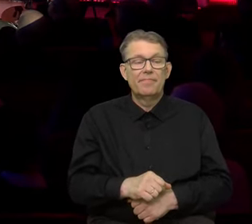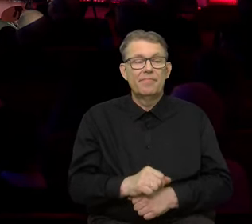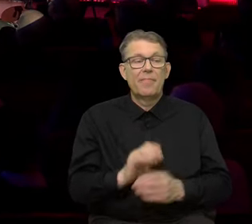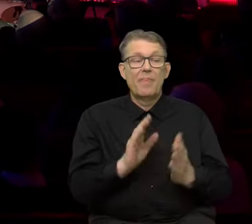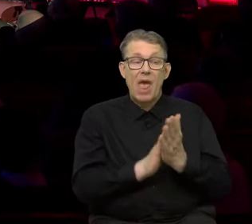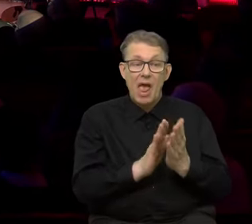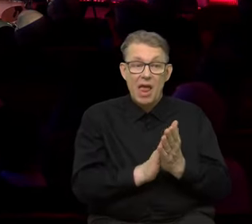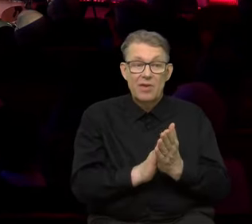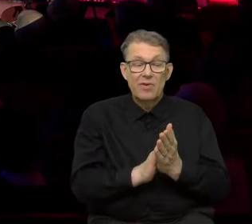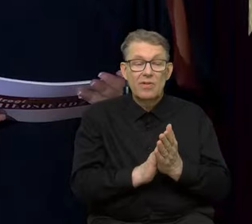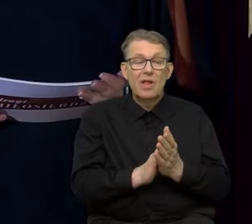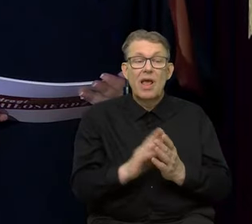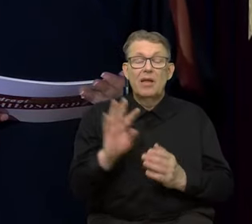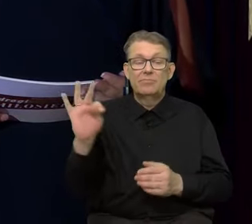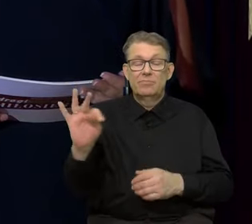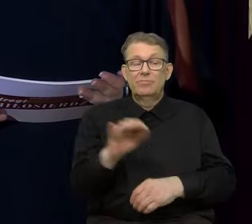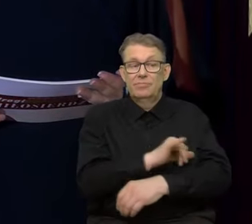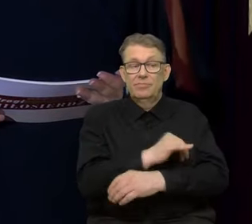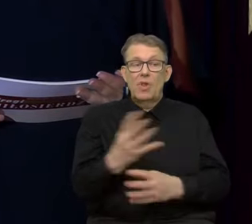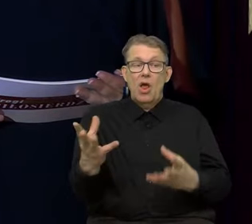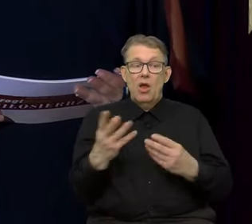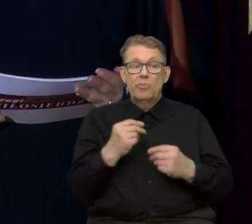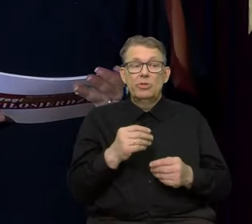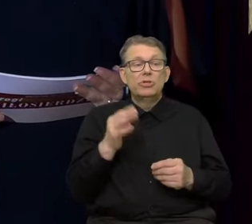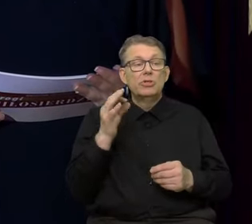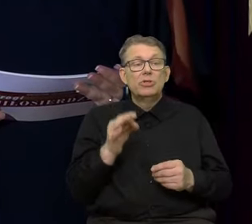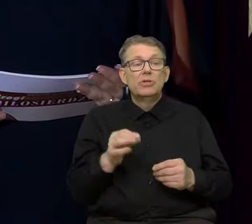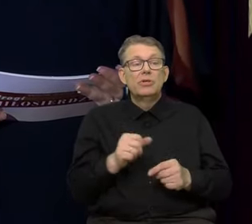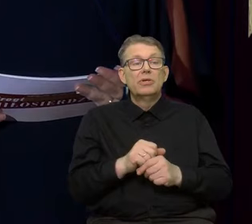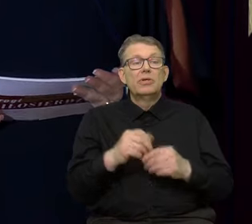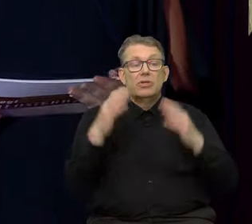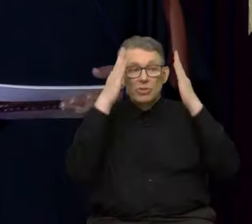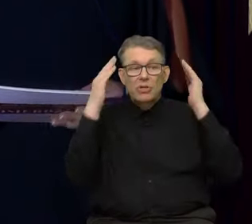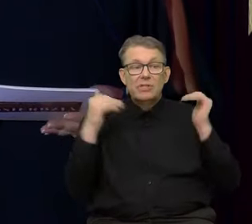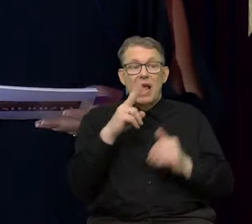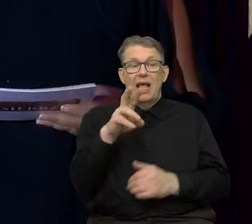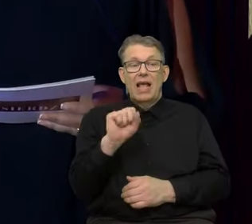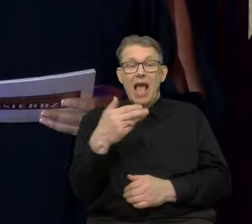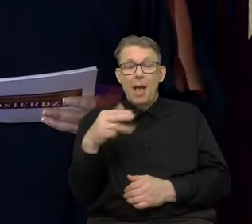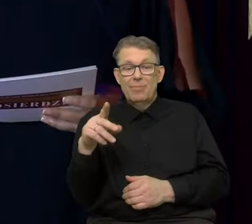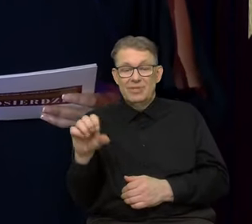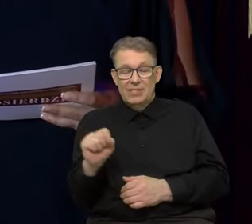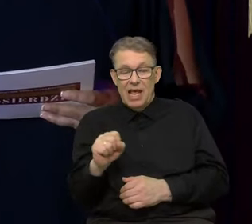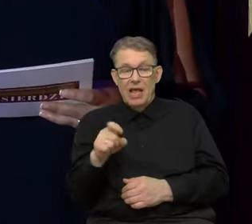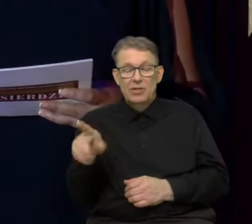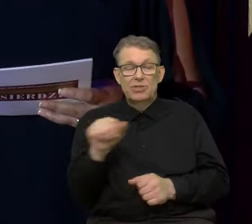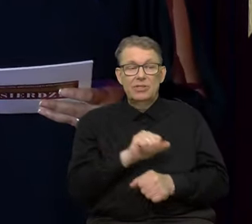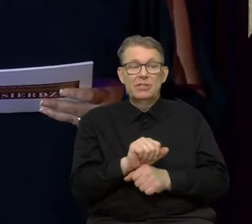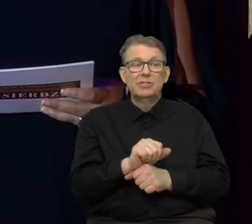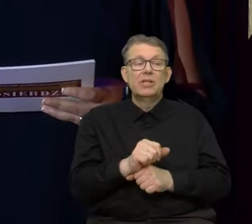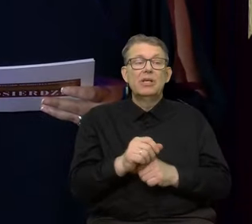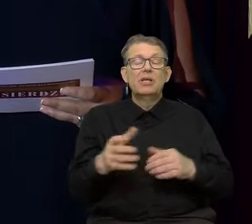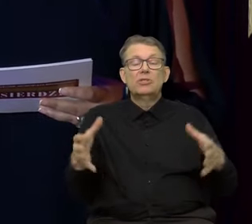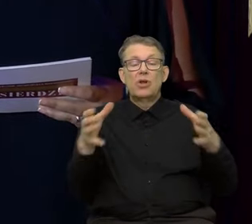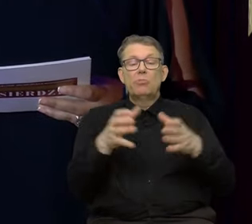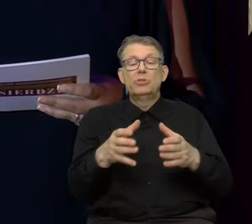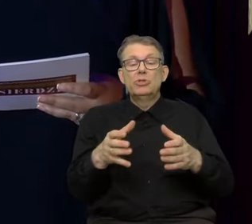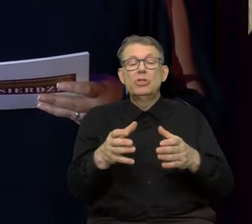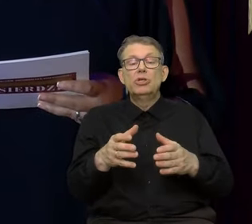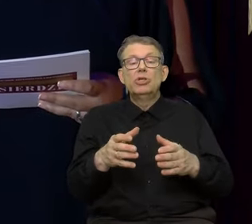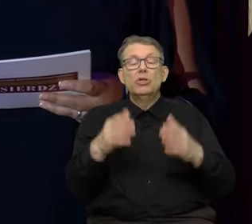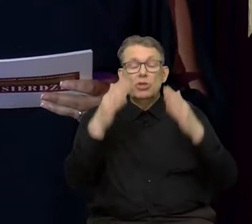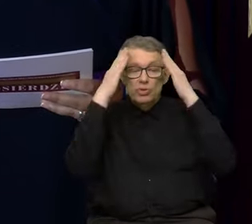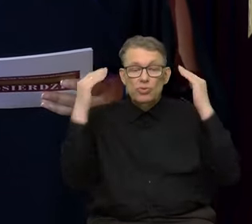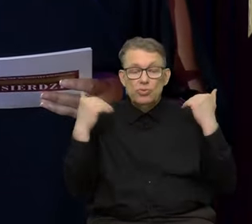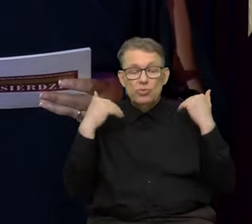Nagrodę w imieniu laureata odbierze siostra Eliza Kabza ze Zgromadzenia Sióstr Jezusa Miłosiernego, a wręczy